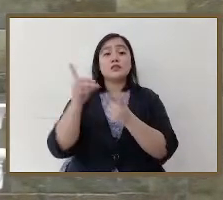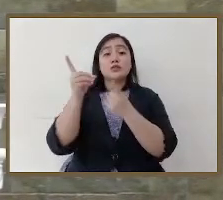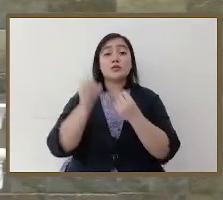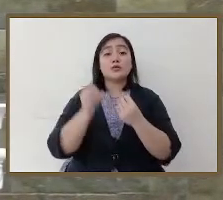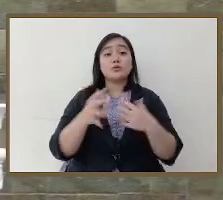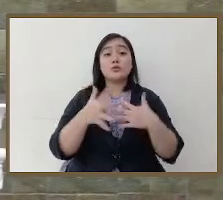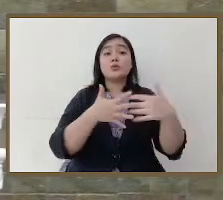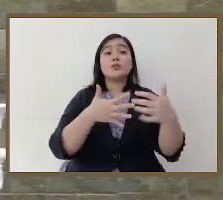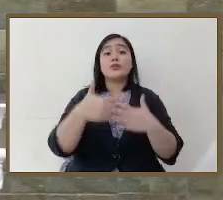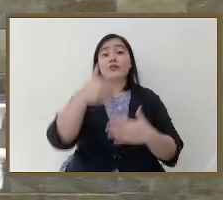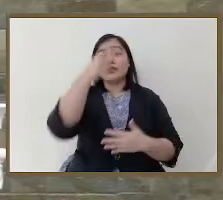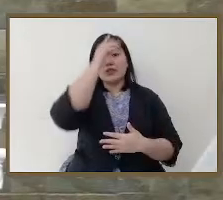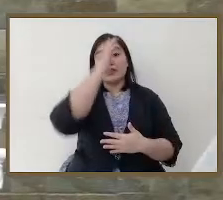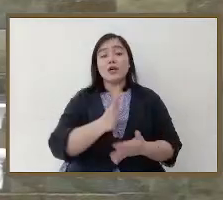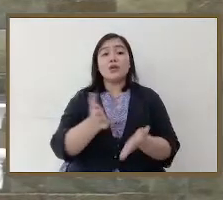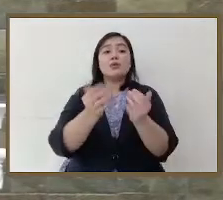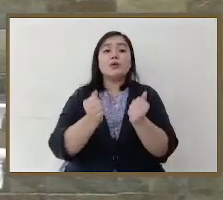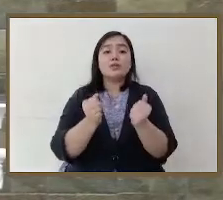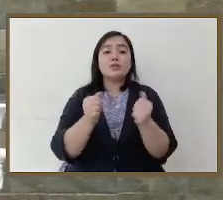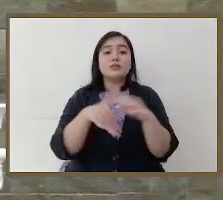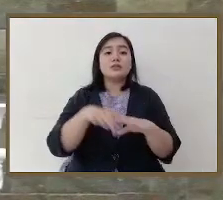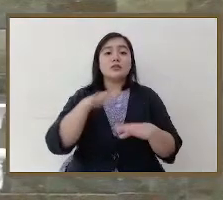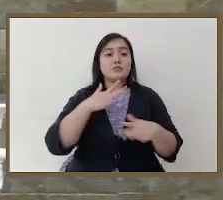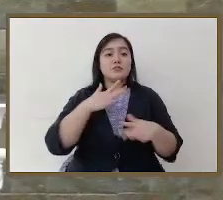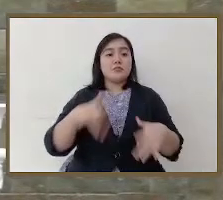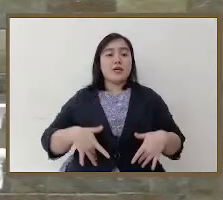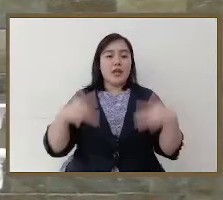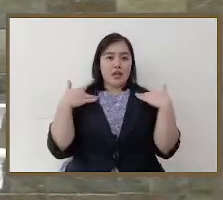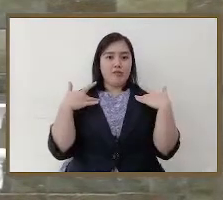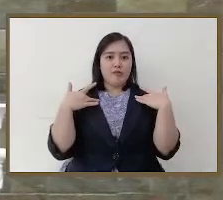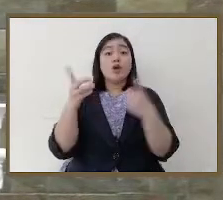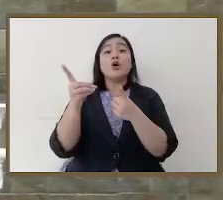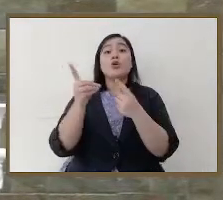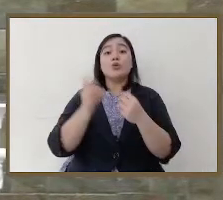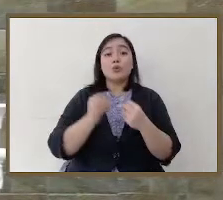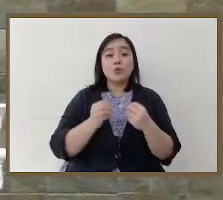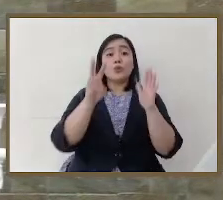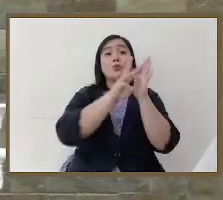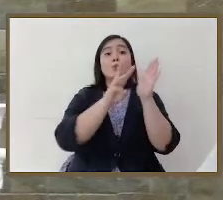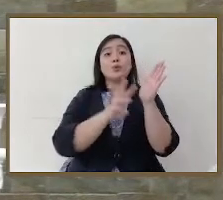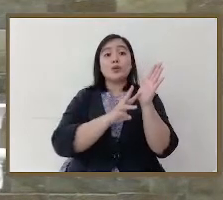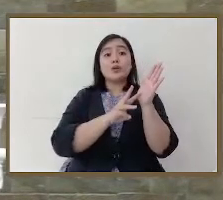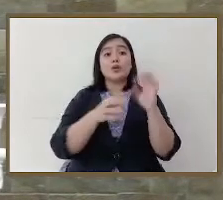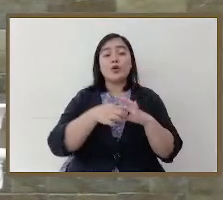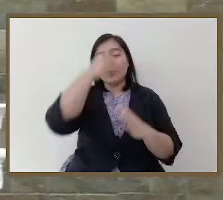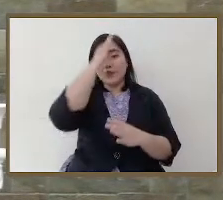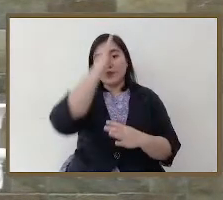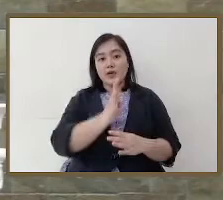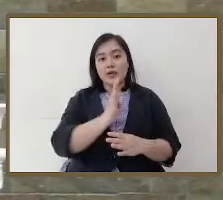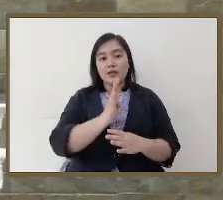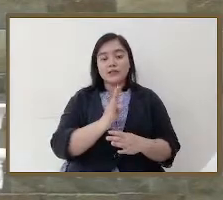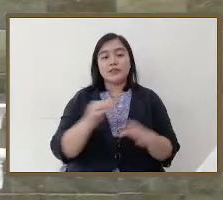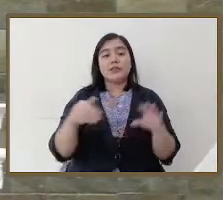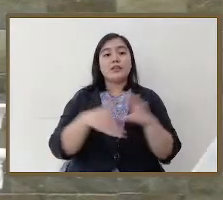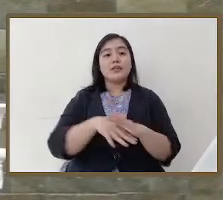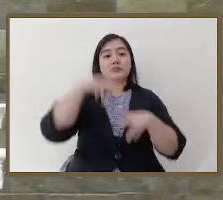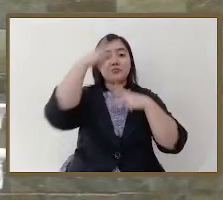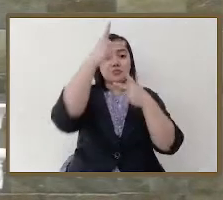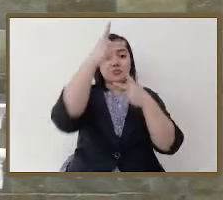sa aking buhay. In other words, I'll just do the will of God in my life in the presence of all His